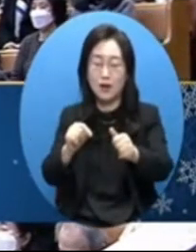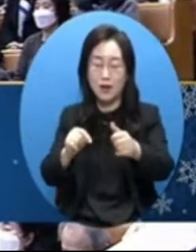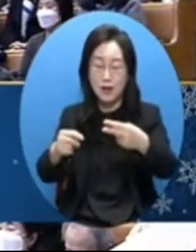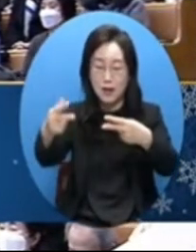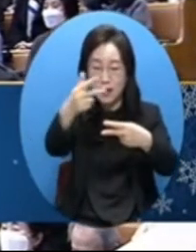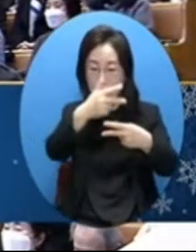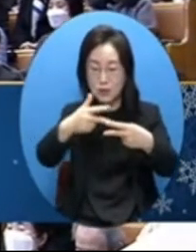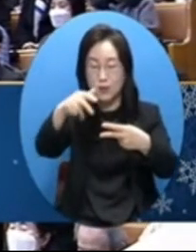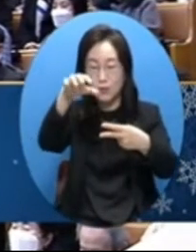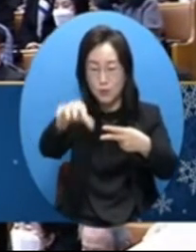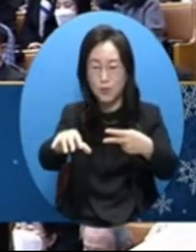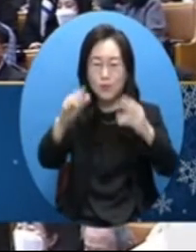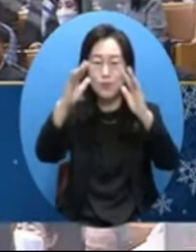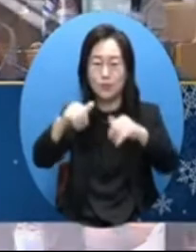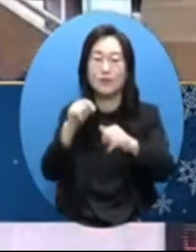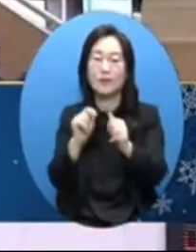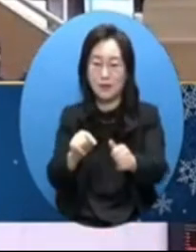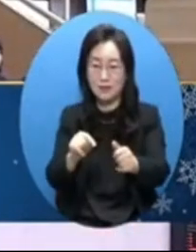여리고를 무너뜨리라